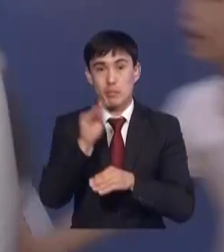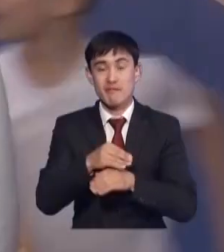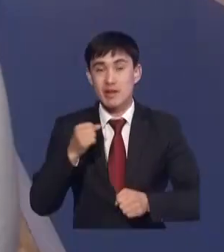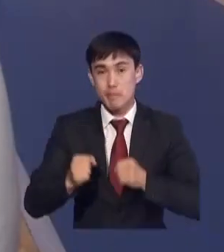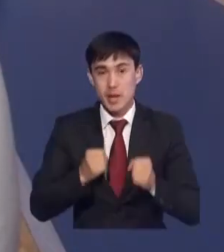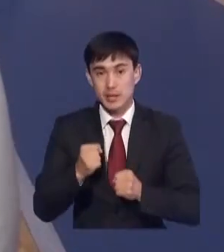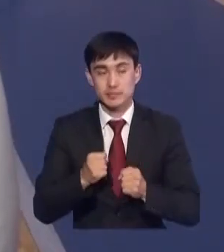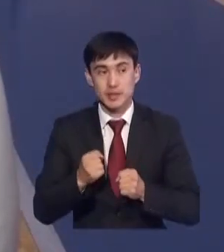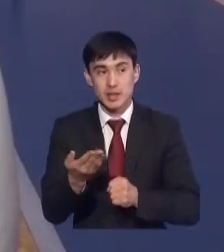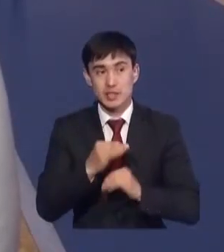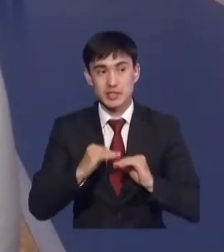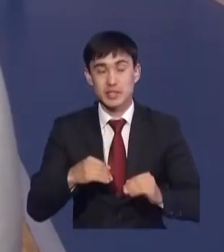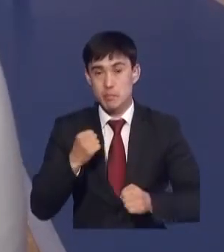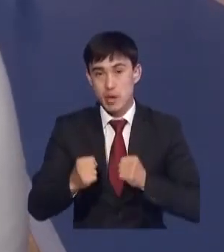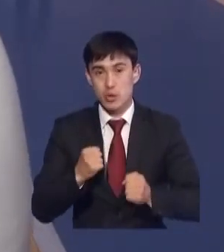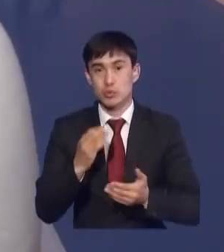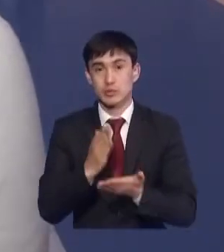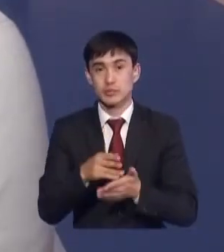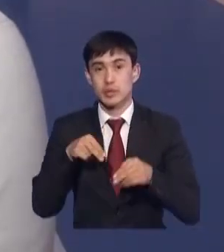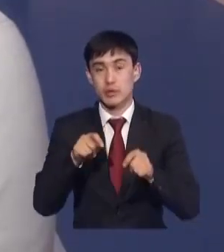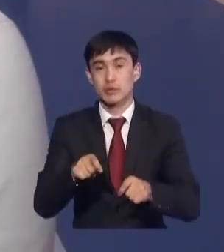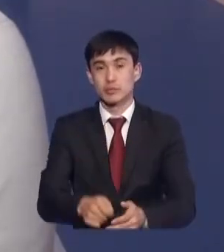бег то есть наши дети ещё бегают